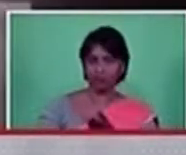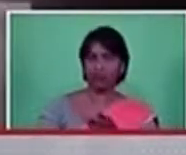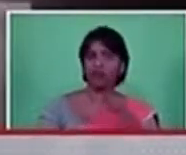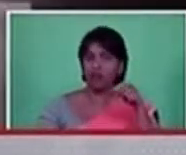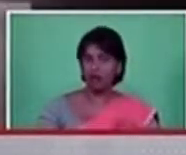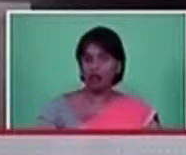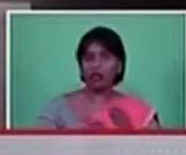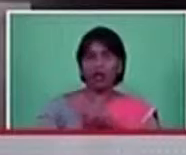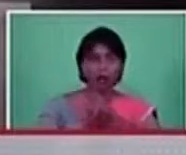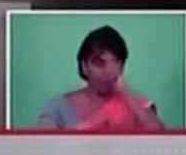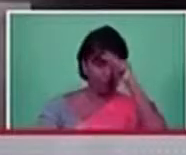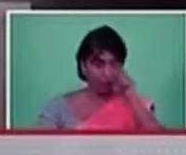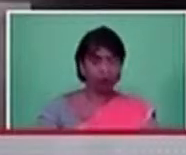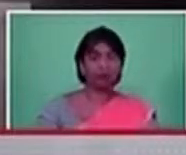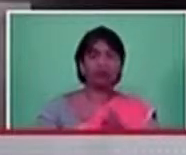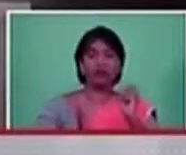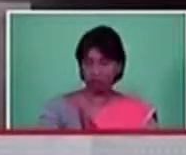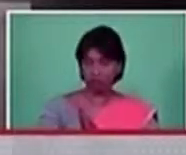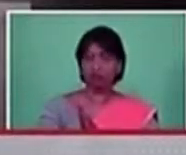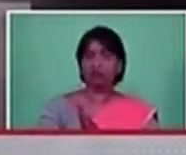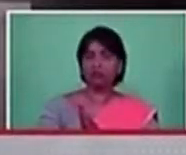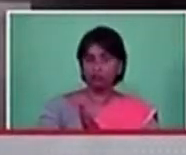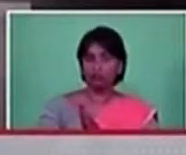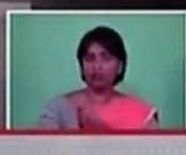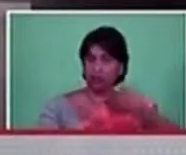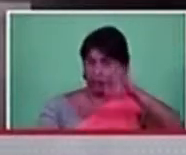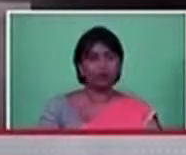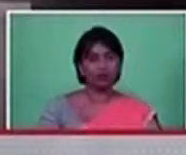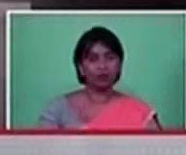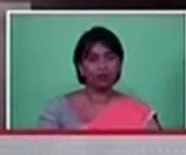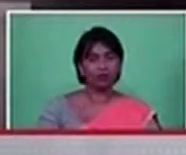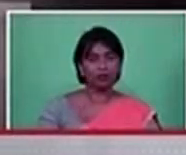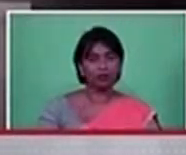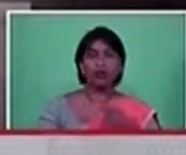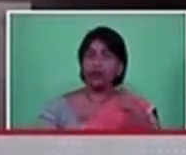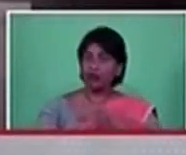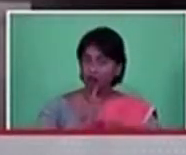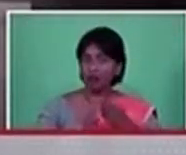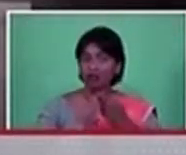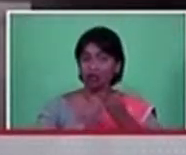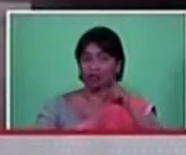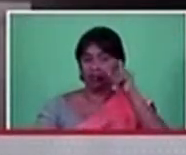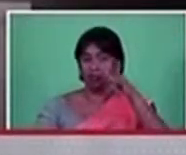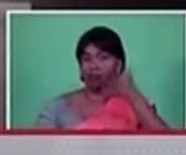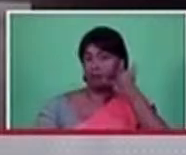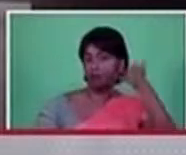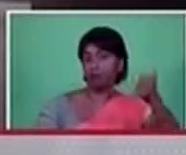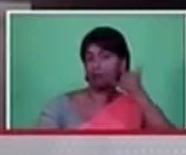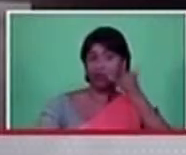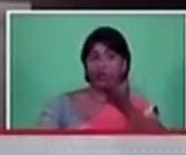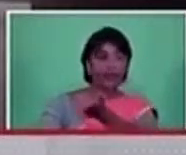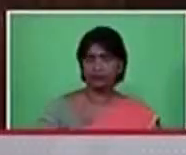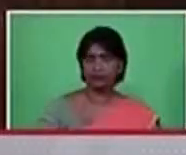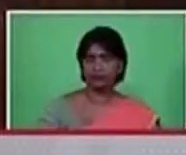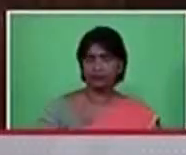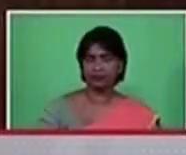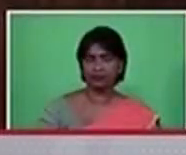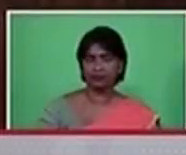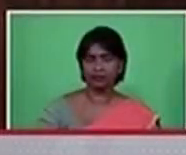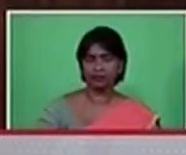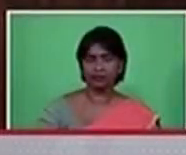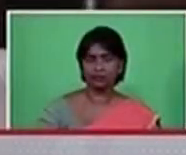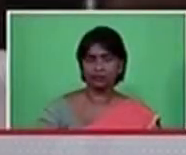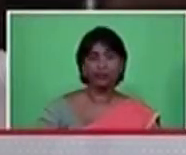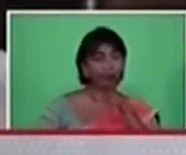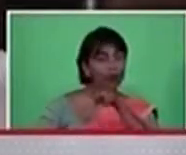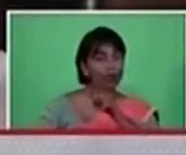දැන් හපුහින්න මහත්තයාට කොමිෂන් සභාව හමු එන්නේ කිව්වහම මේ රටේ ලොකුම දෙන්න කෝල් කරලා කියලා තියෙනවා යන්න එපයි කියලා. ඔයා කතා